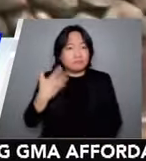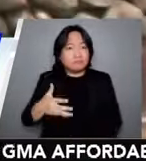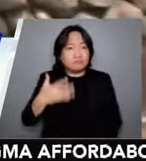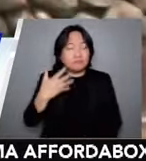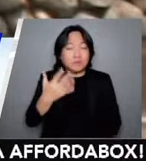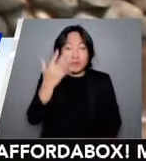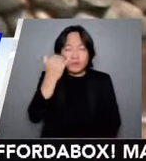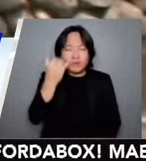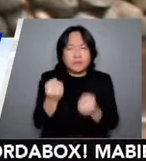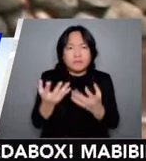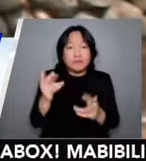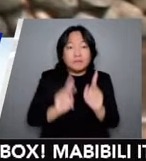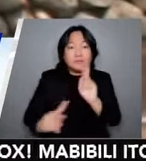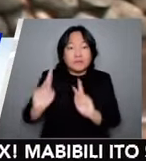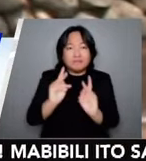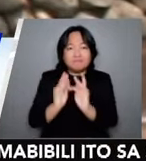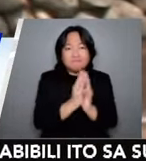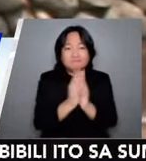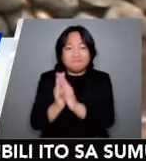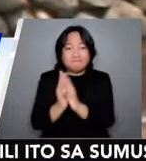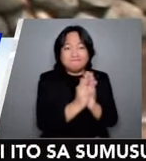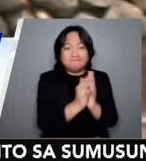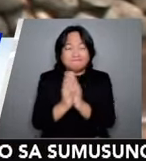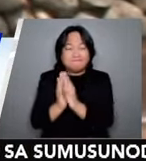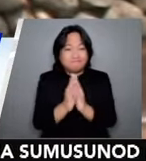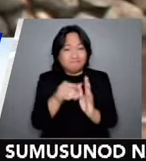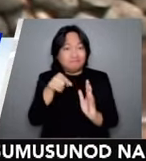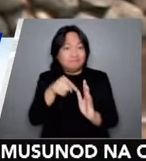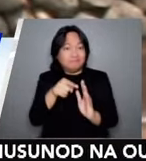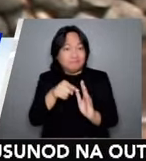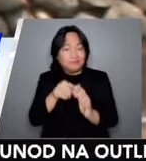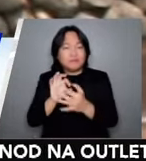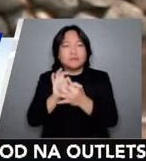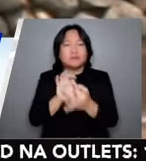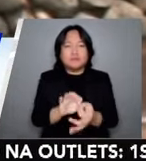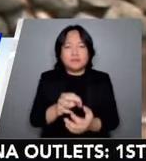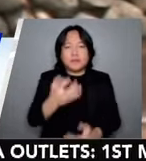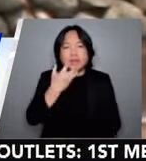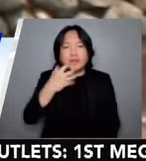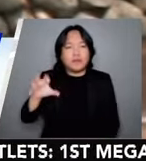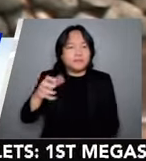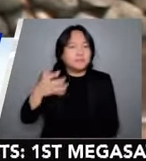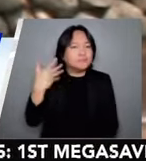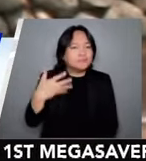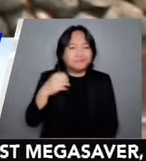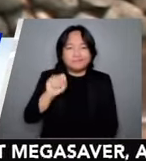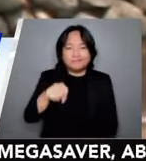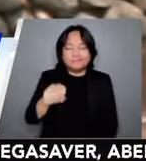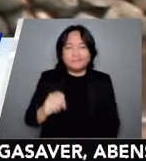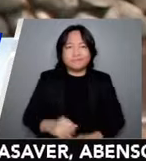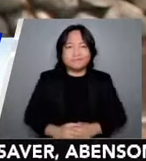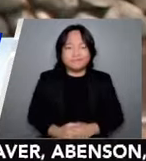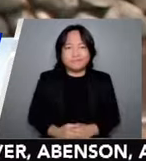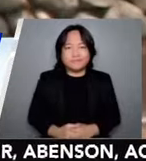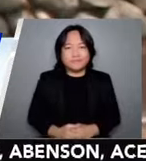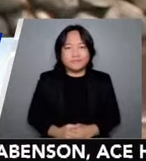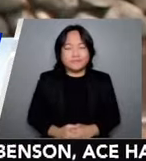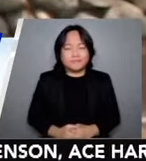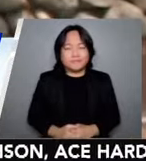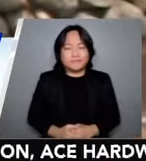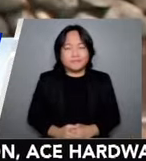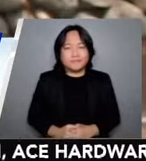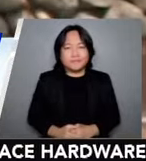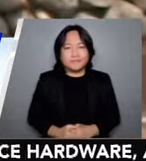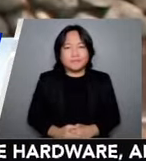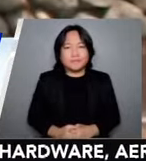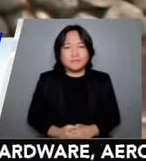Pag maraming tao na nag-iipon-ipon sa isang lugar, mas mainit ito. So, iyan din ang isang